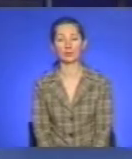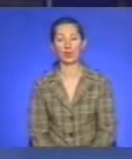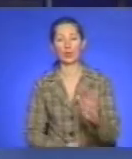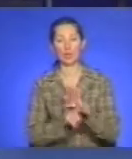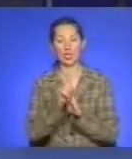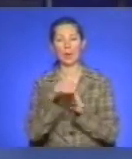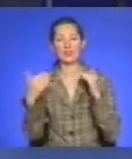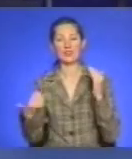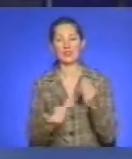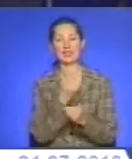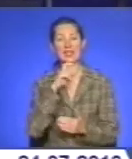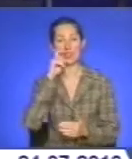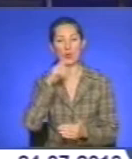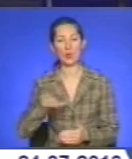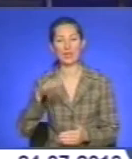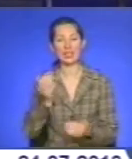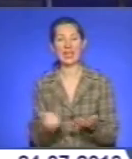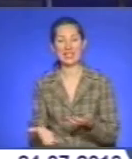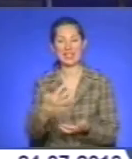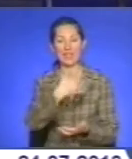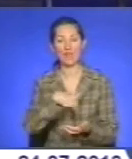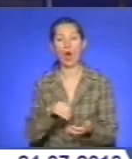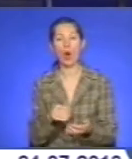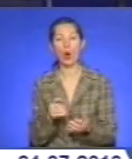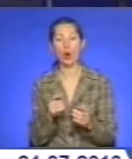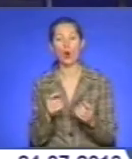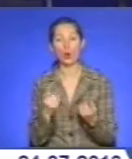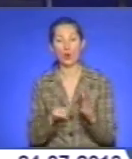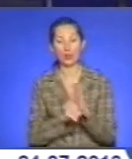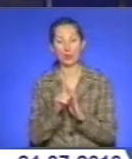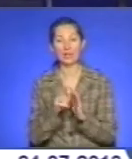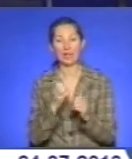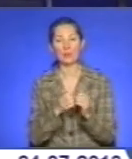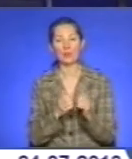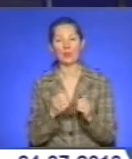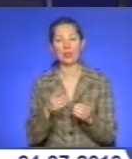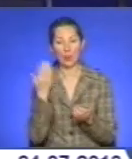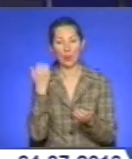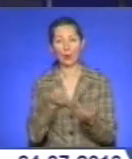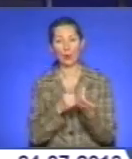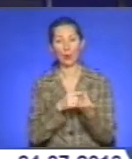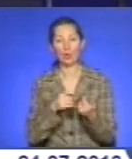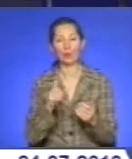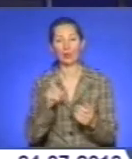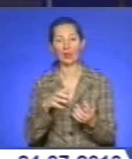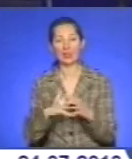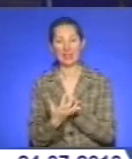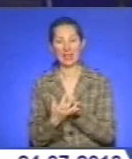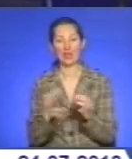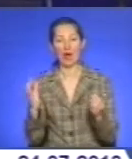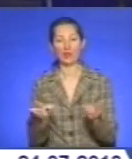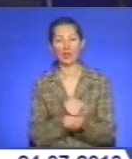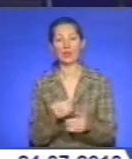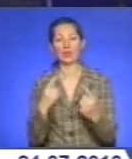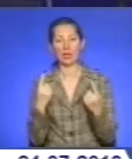Починаємо з вістей з України. Жнива у розпалі. За попередніми підрахунками, аграріям вдалося значно збільшити врожайність